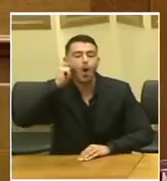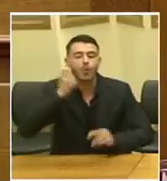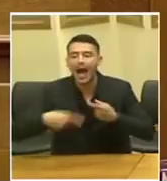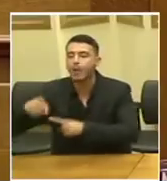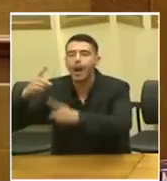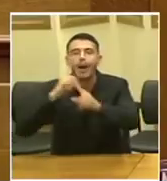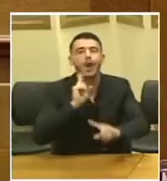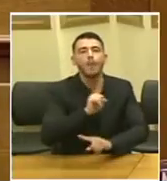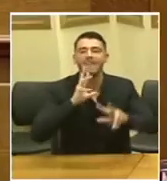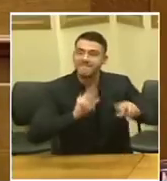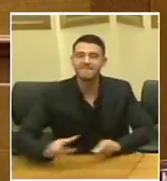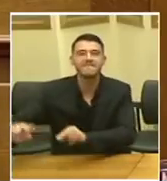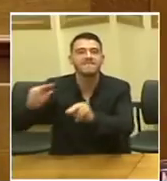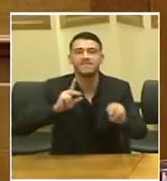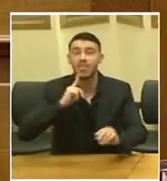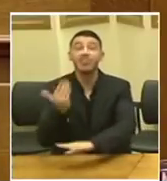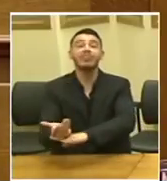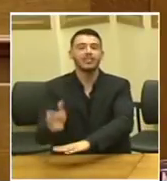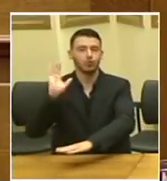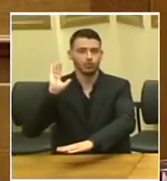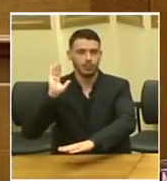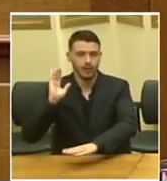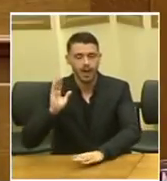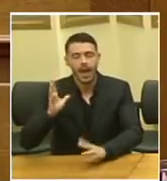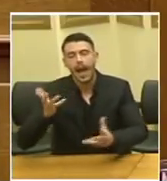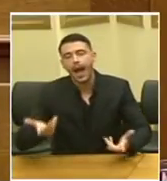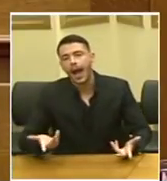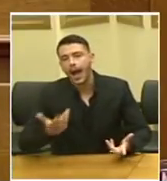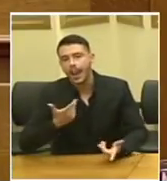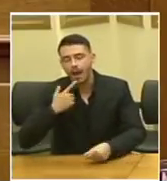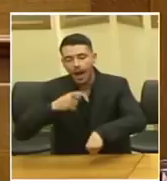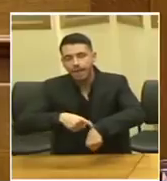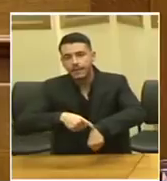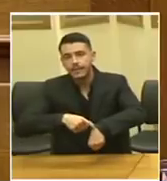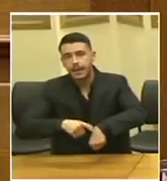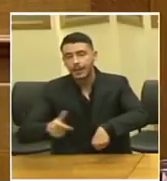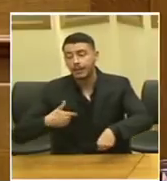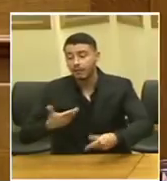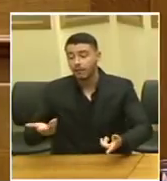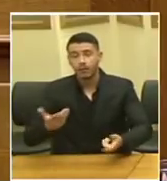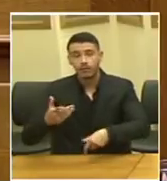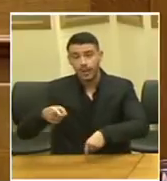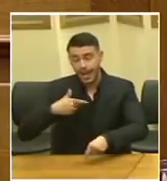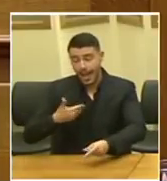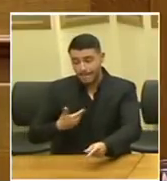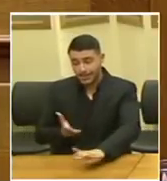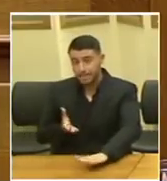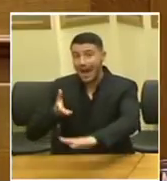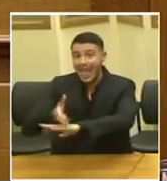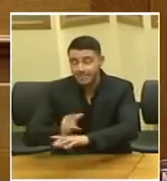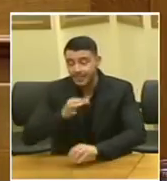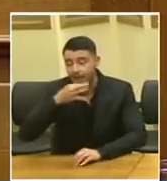Δεν μας ενδιαφέρει και δεν μας αφορά. Αλλά είναι αδύνατο να δεχτούμε τη δικιά τους παρέμβαση όσον αφορά αν υπάρχει μειονότητα ή